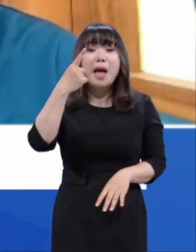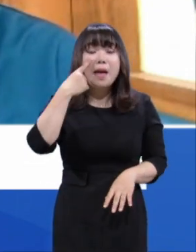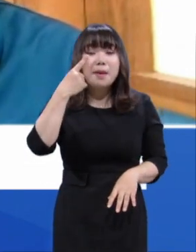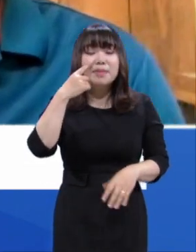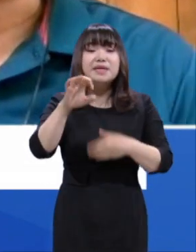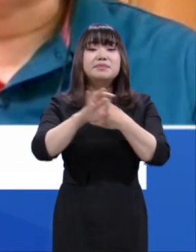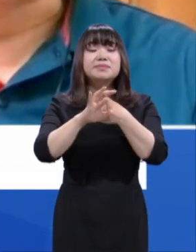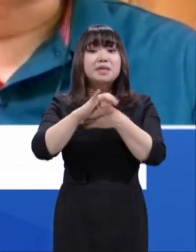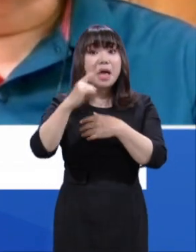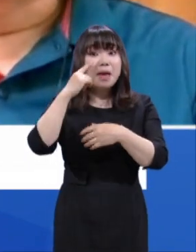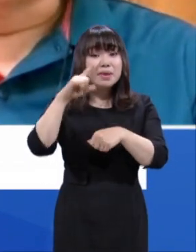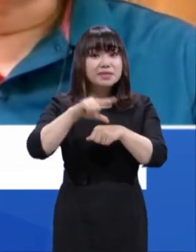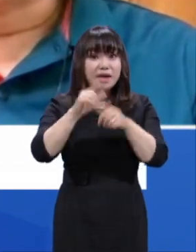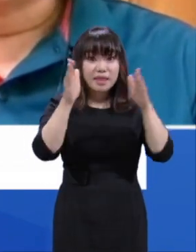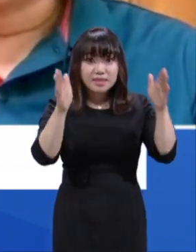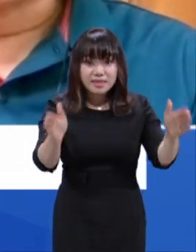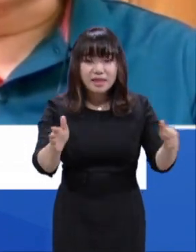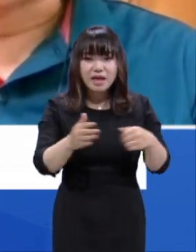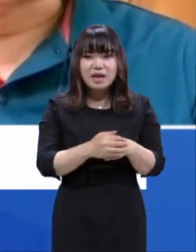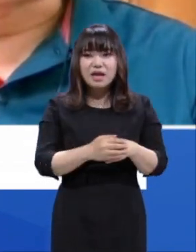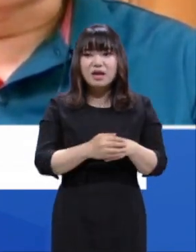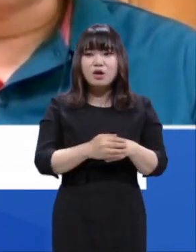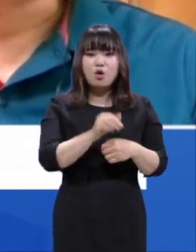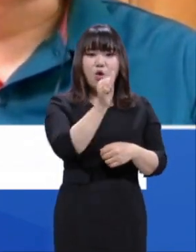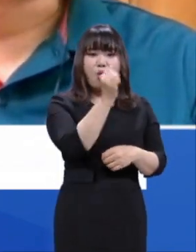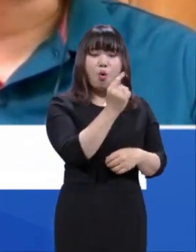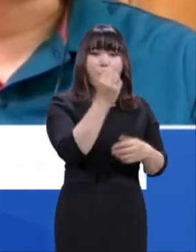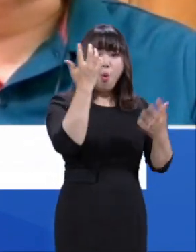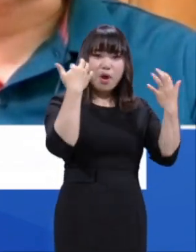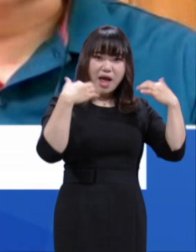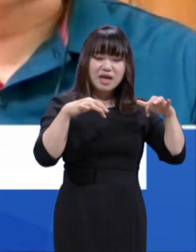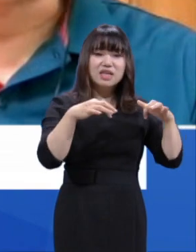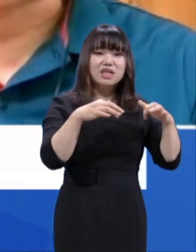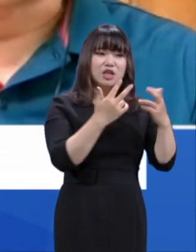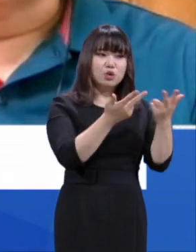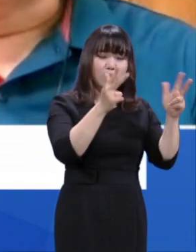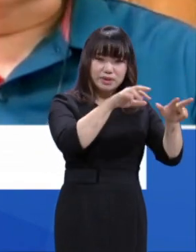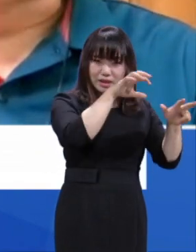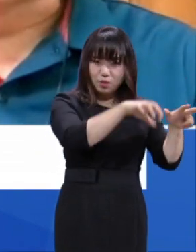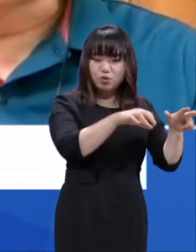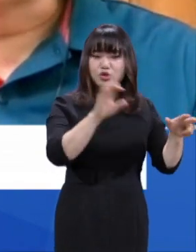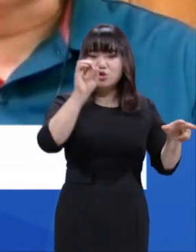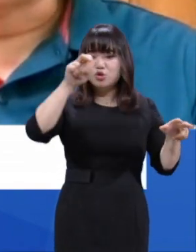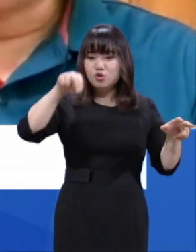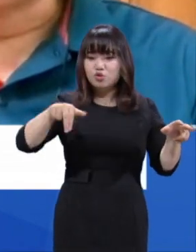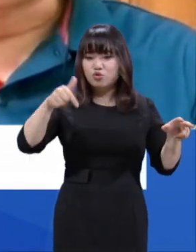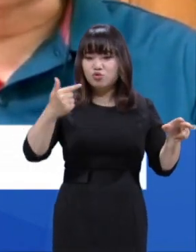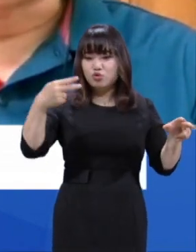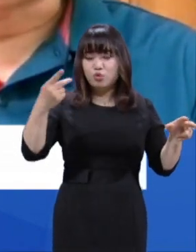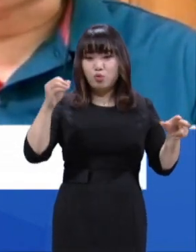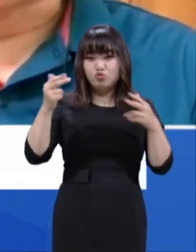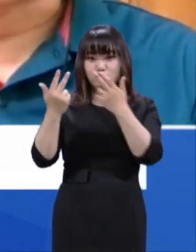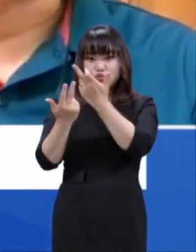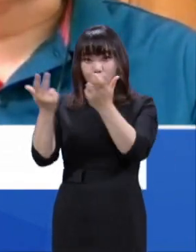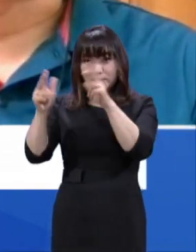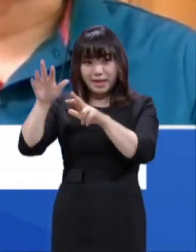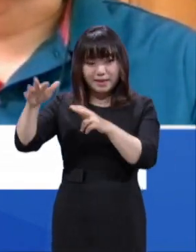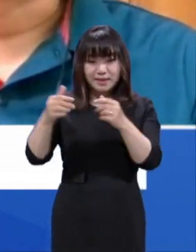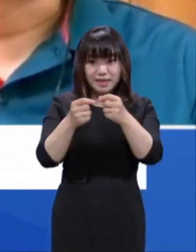운영 기간에서는 인왕산 호랑이 동상부터 윤동주 문학관까지 약